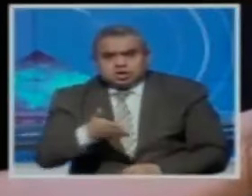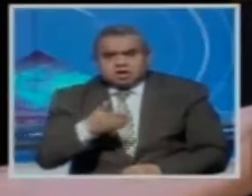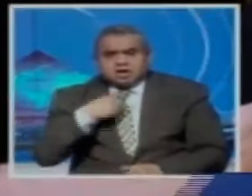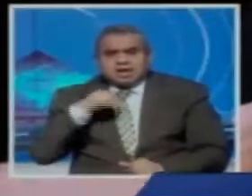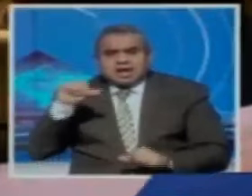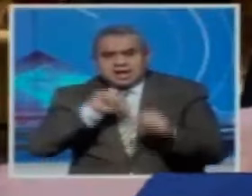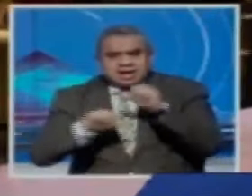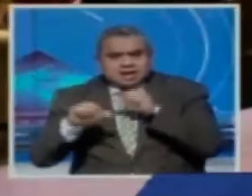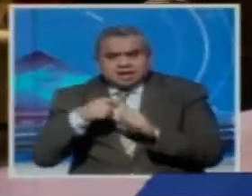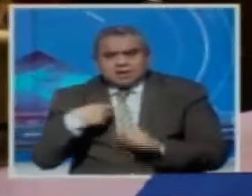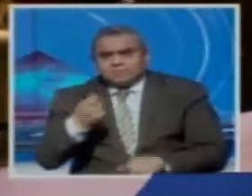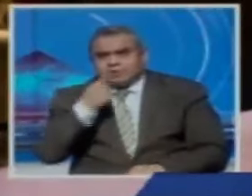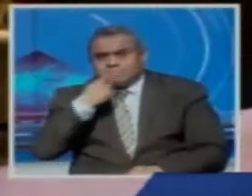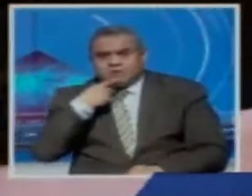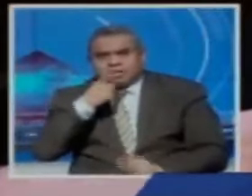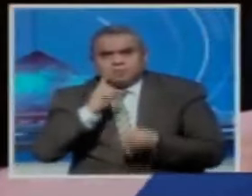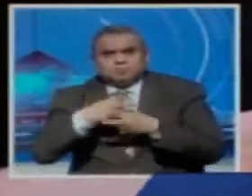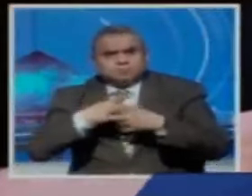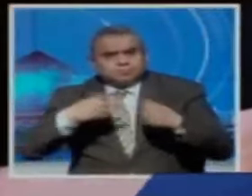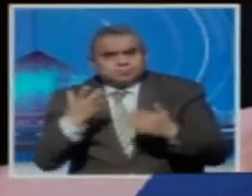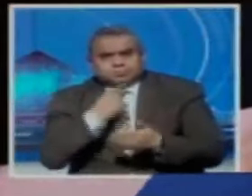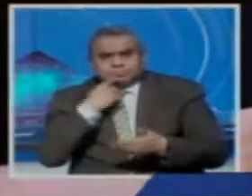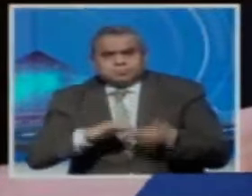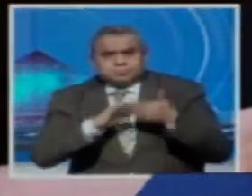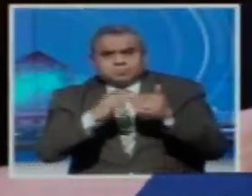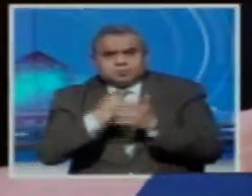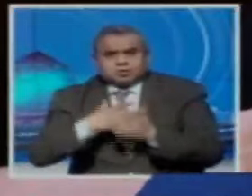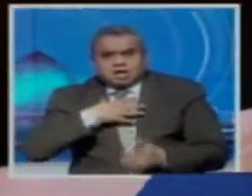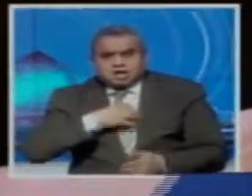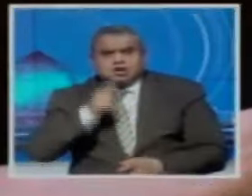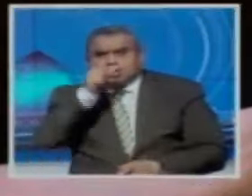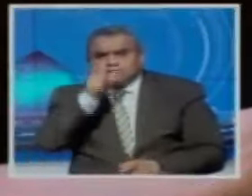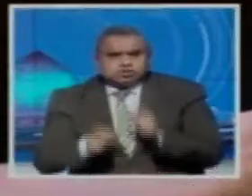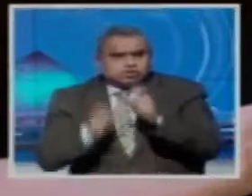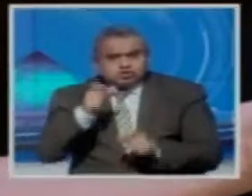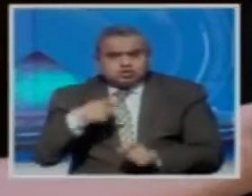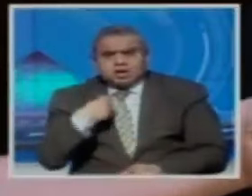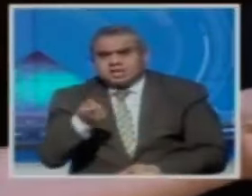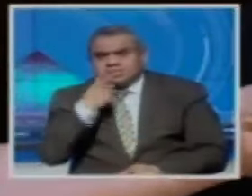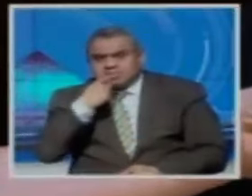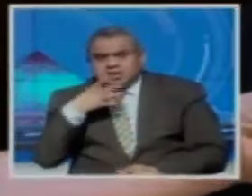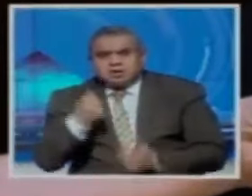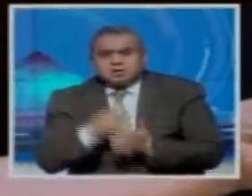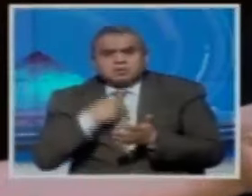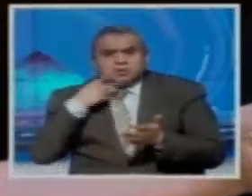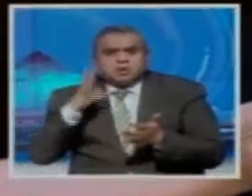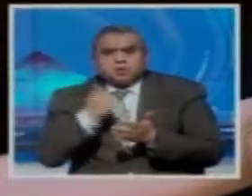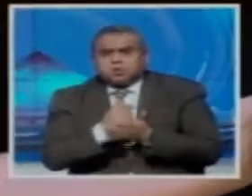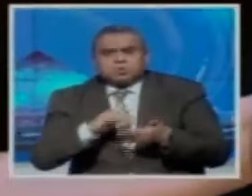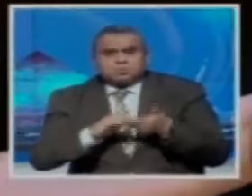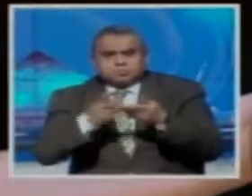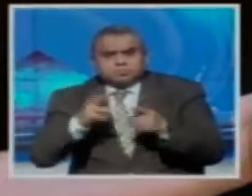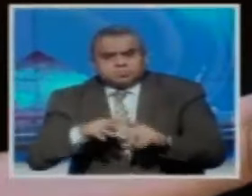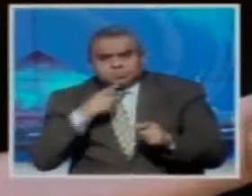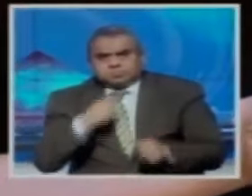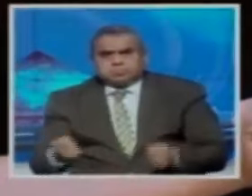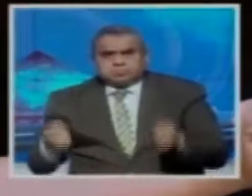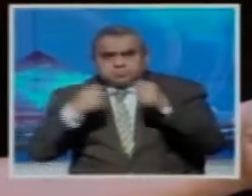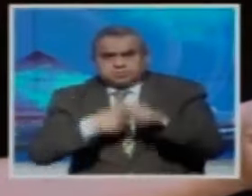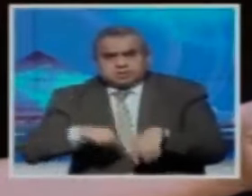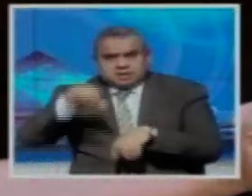كيماوي وهرموني ومناعي وموجه، عندنا خدمات الأشعة التشخيصية والأشعة العلاجية والخدمات العلاجية اللي موجودة عندنا، بالإضافة للمسح